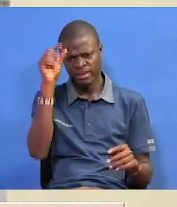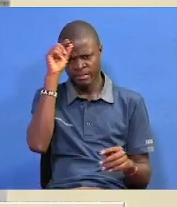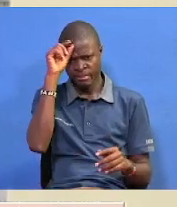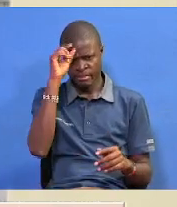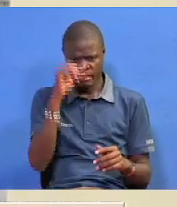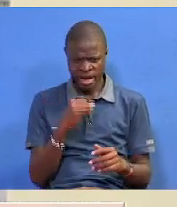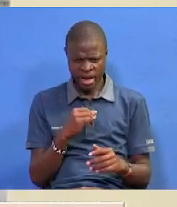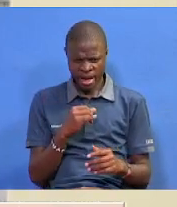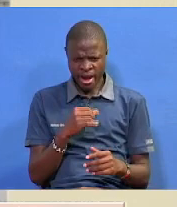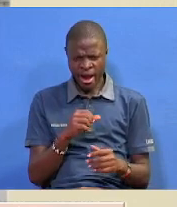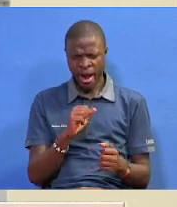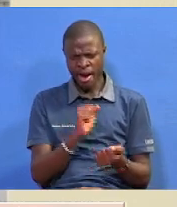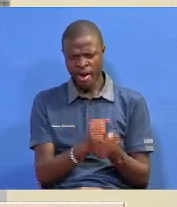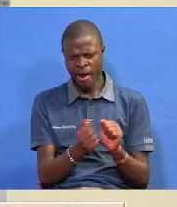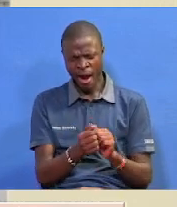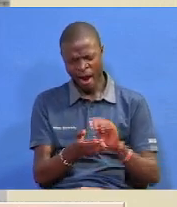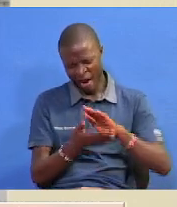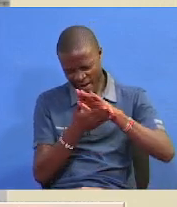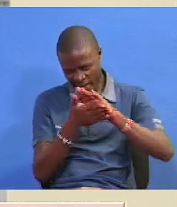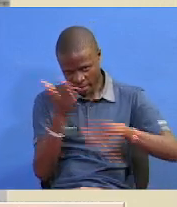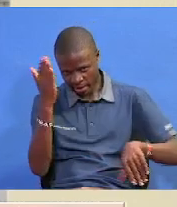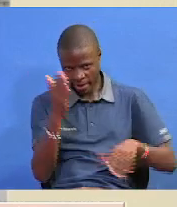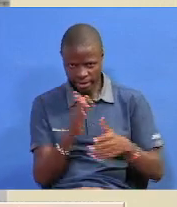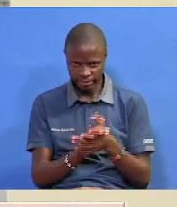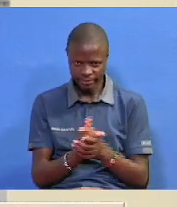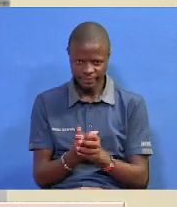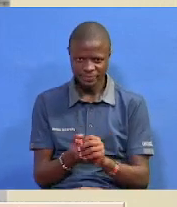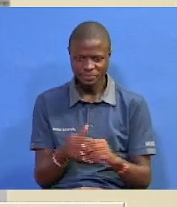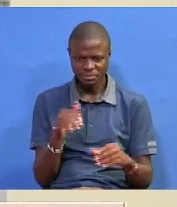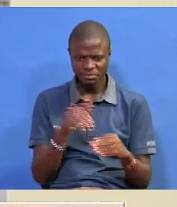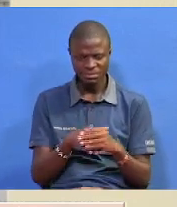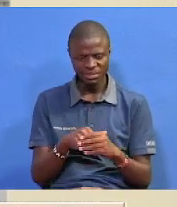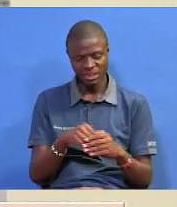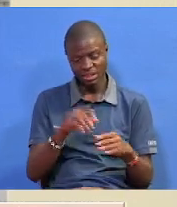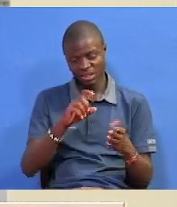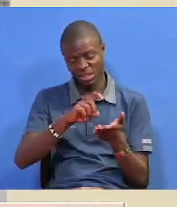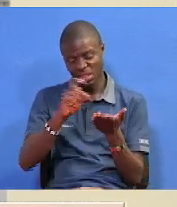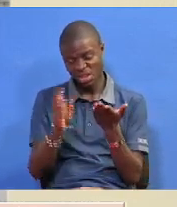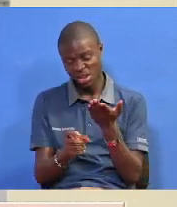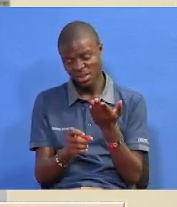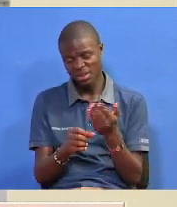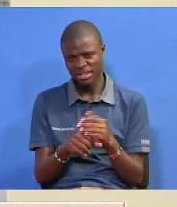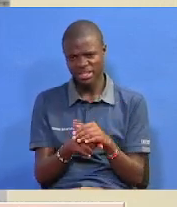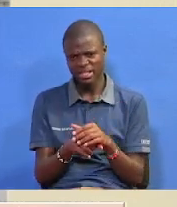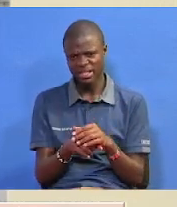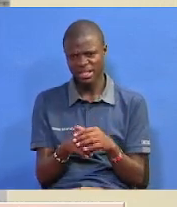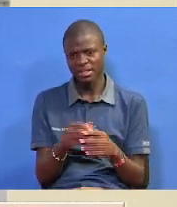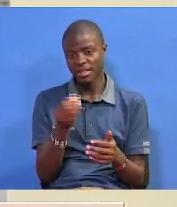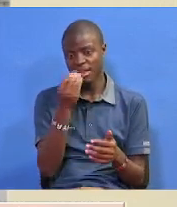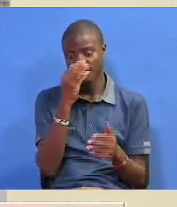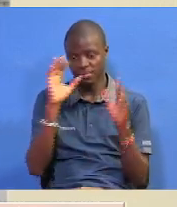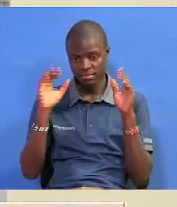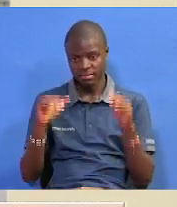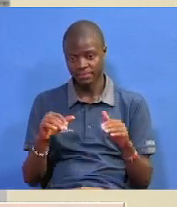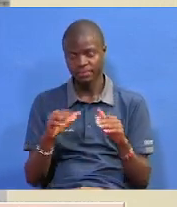serikali ifanye halahala kuhakikisha kwamba inarudisha gharama ya maisha chini. Joseph Kes, Runinga ya KU.